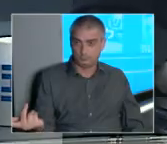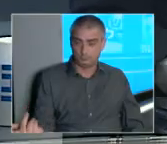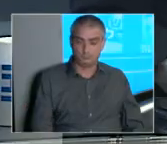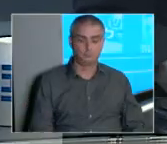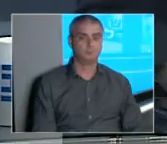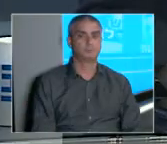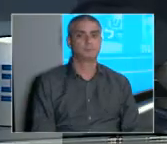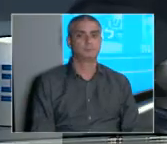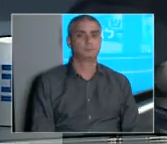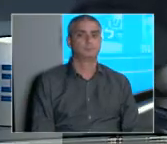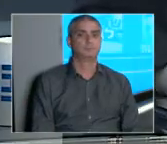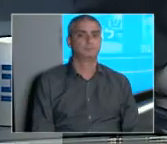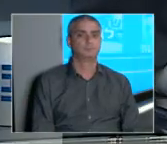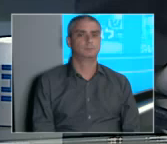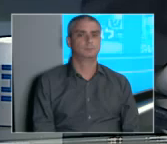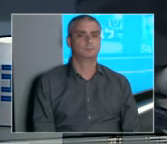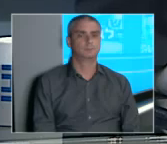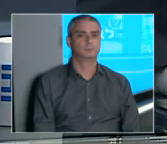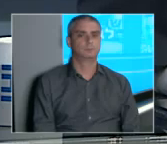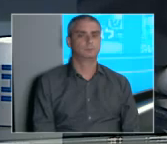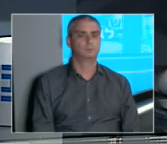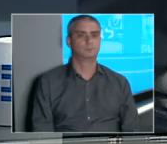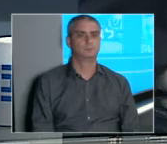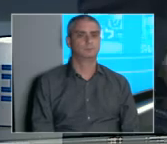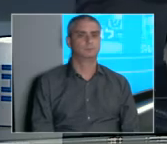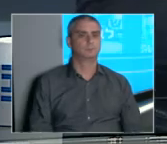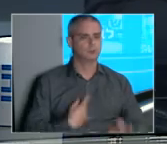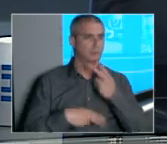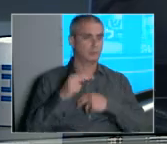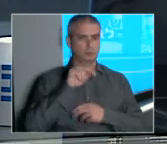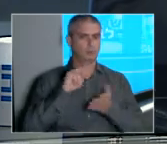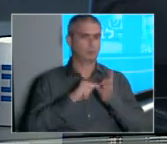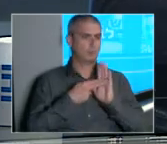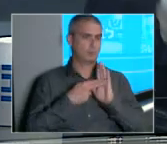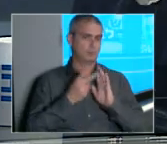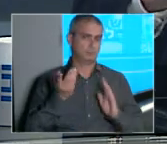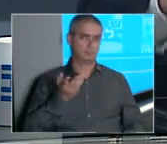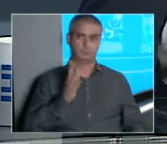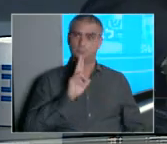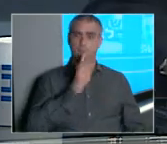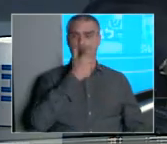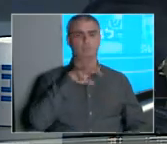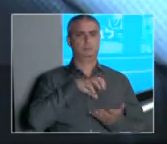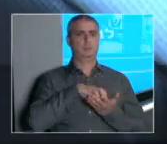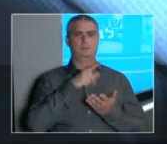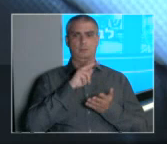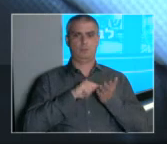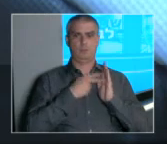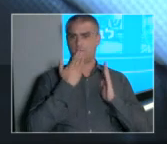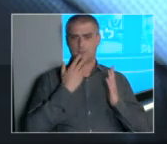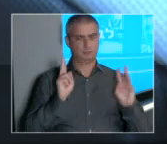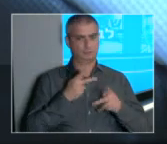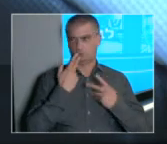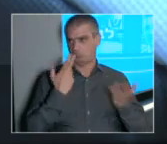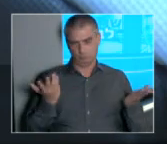בוא נחזור בחזרה לפוליטיקה. אני רוצה לחזור לנושאים האלו ולפוליטיקה. בני גנץ הוא דמות מרכזית בפוליטיקה הישראלית, אי